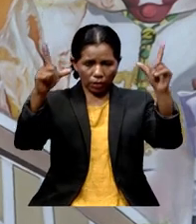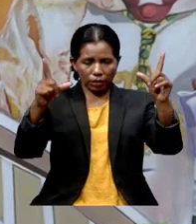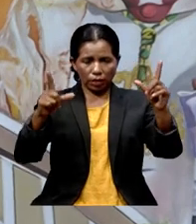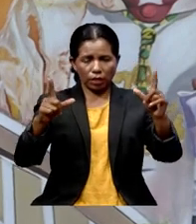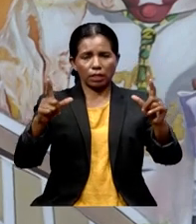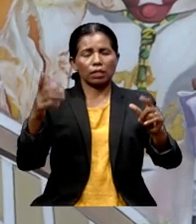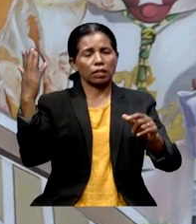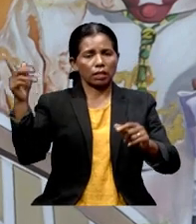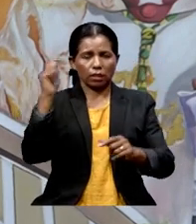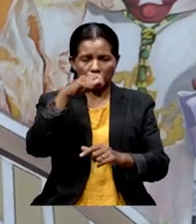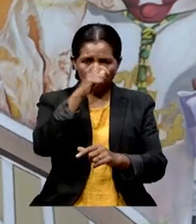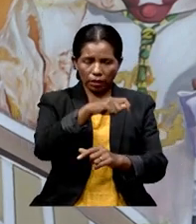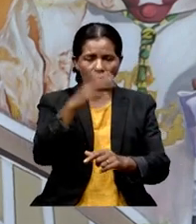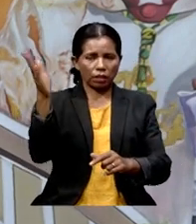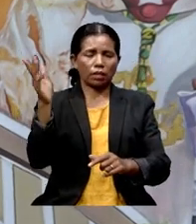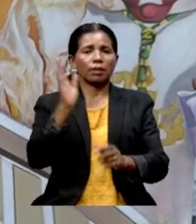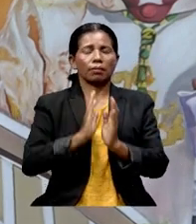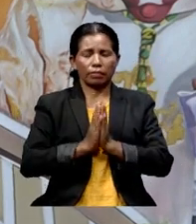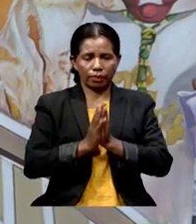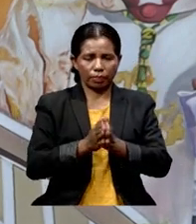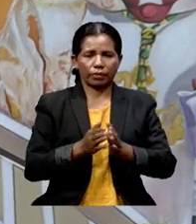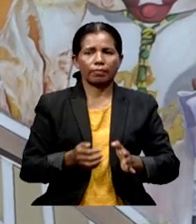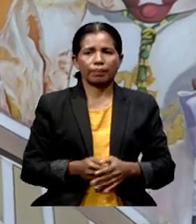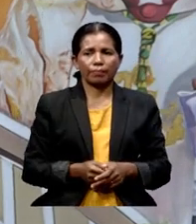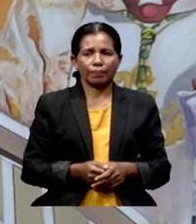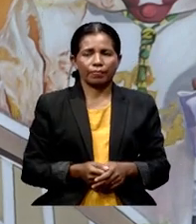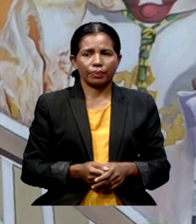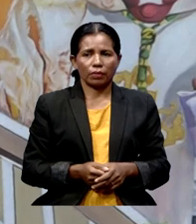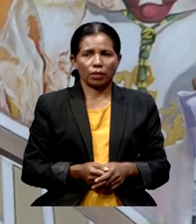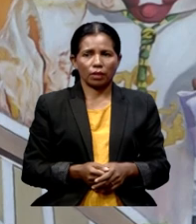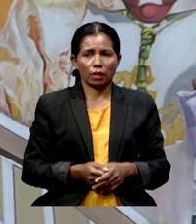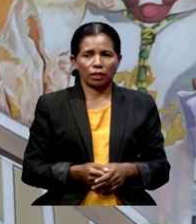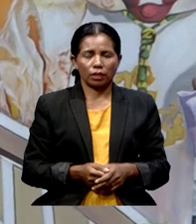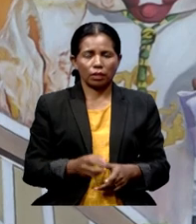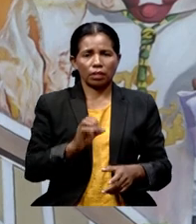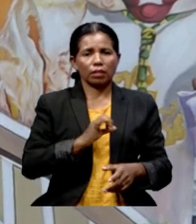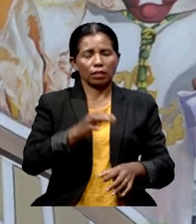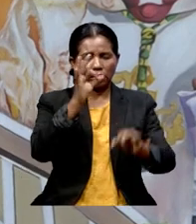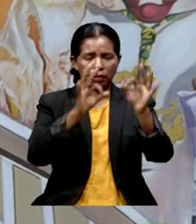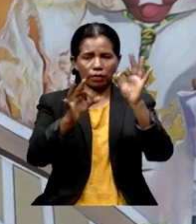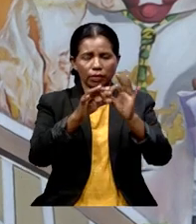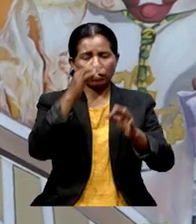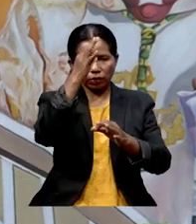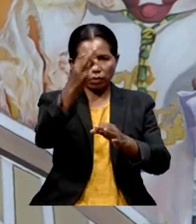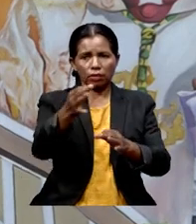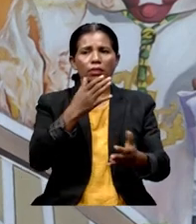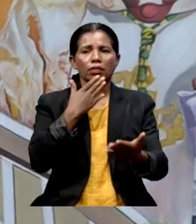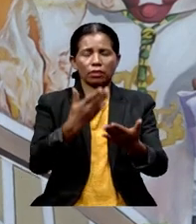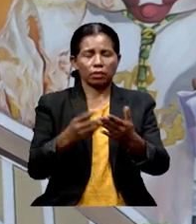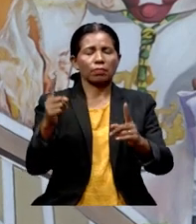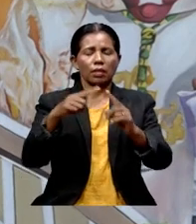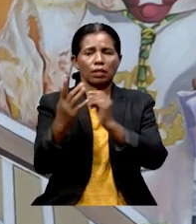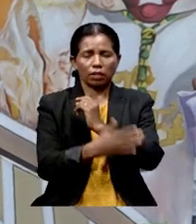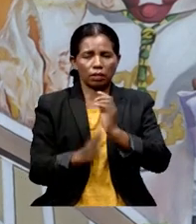thailandia Myanmar eh eh Harapan Kita Eh masa depan lebih baik untuk